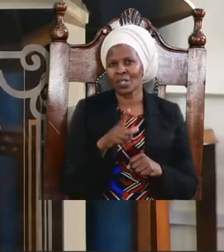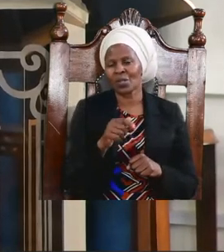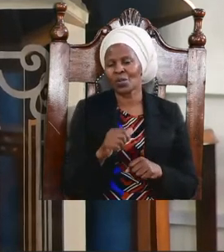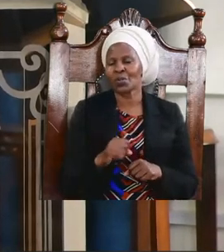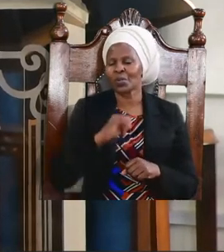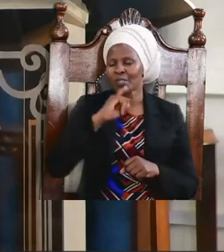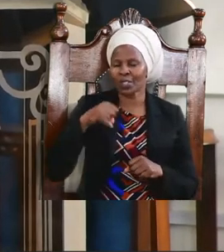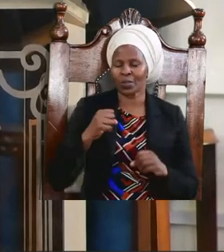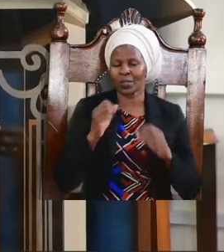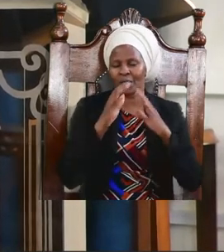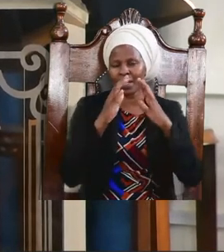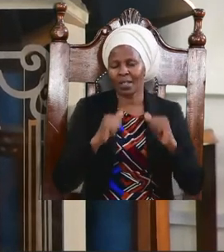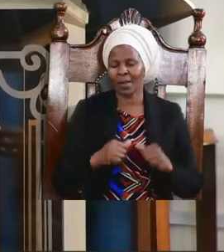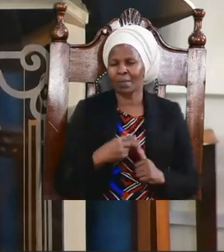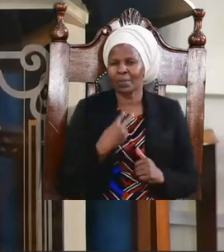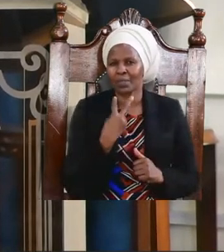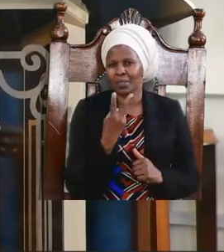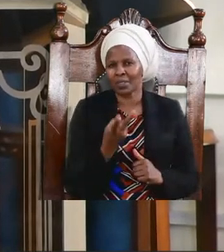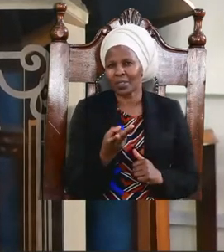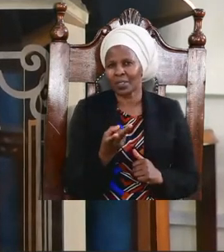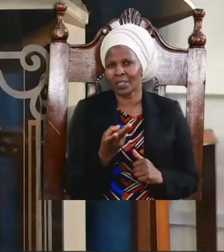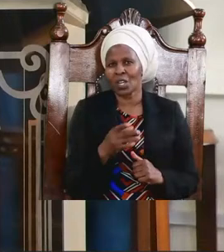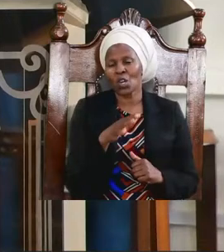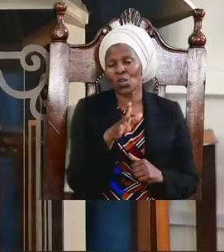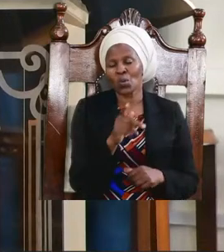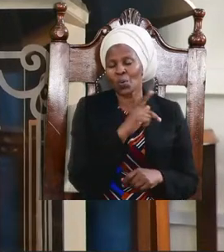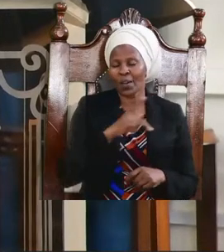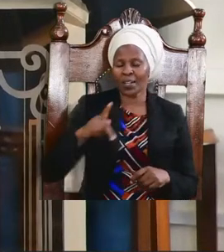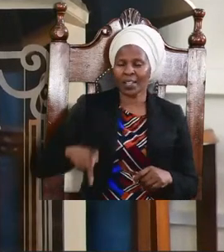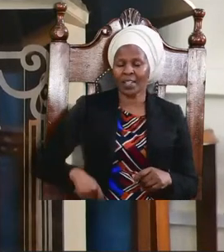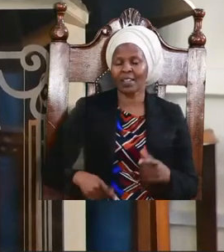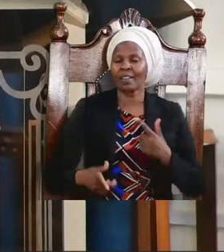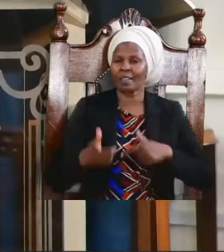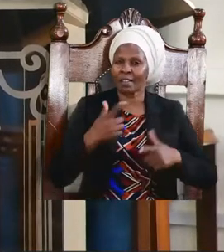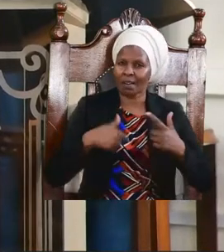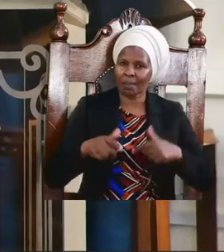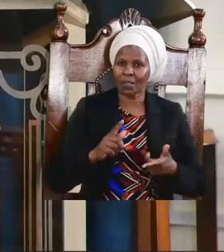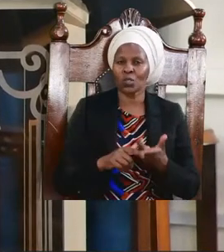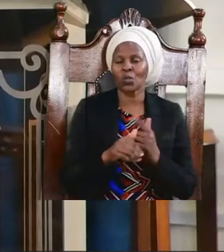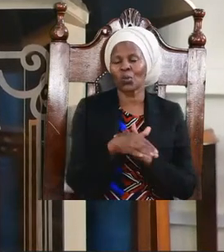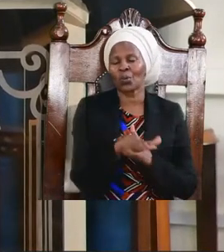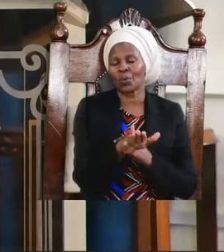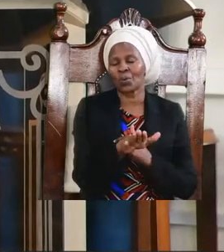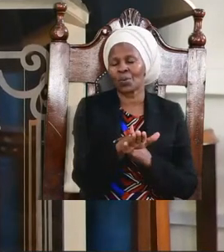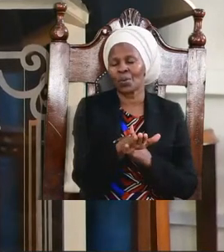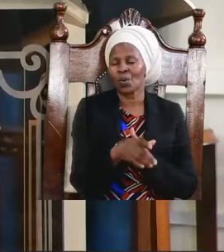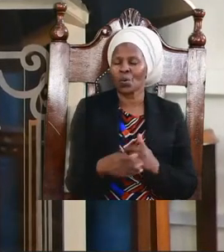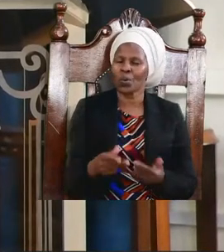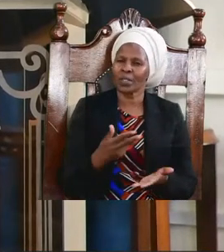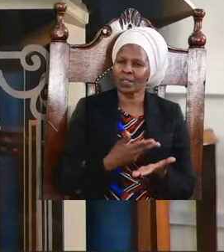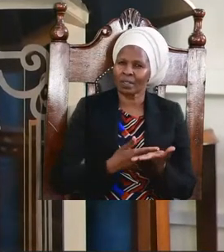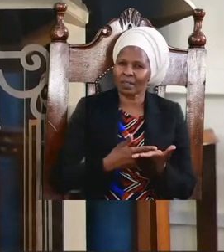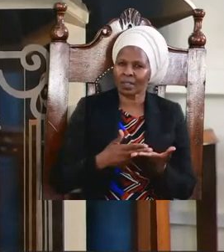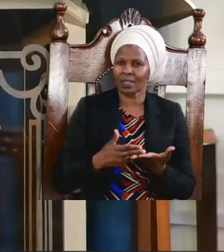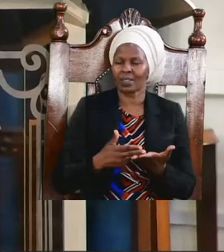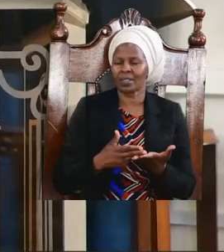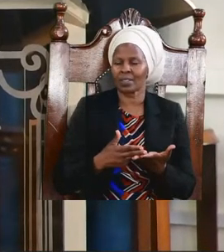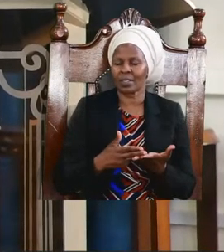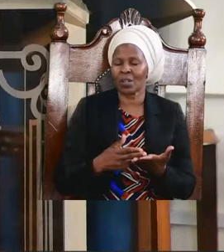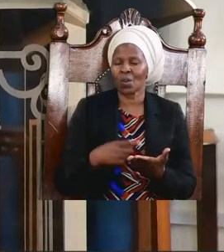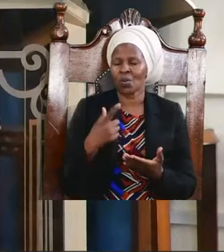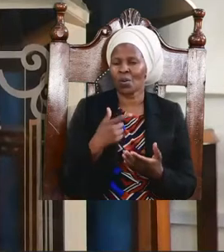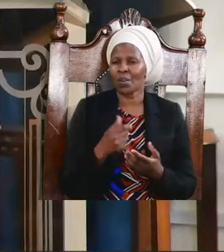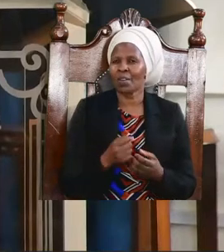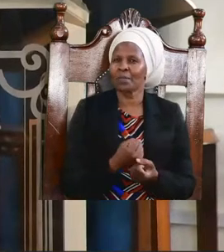Yerusalemu. Tazama, mfalme wako anakuja kwako. Ni mwenye haki, naye ana